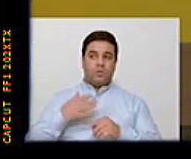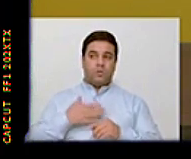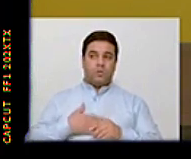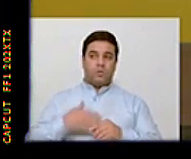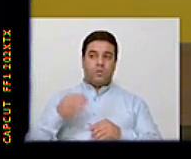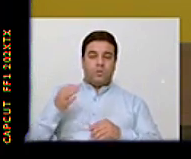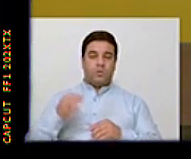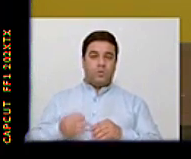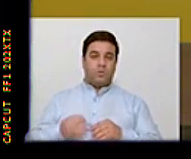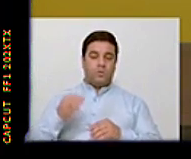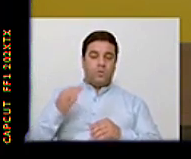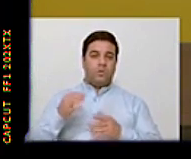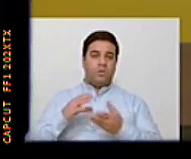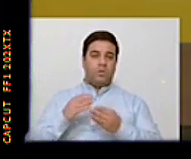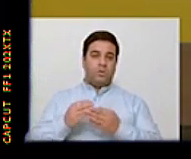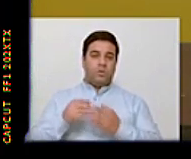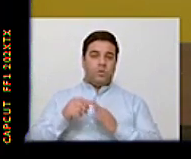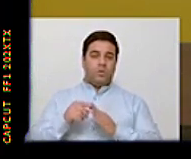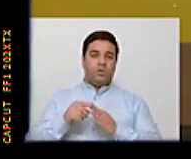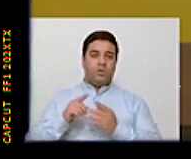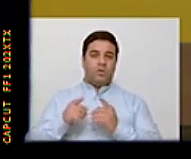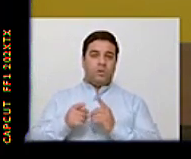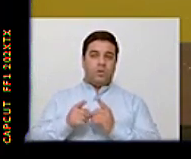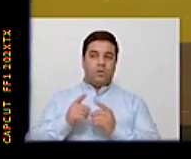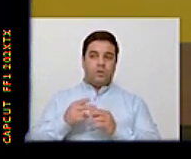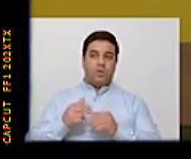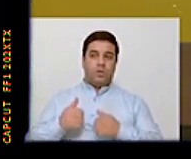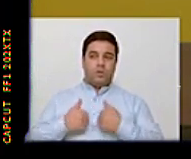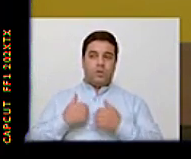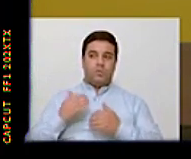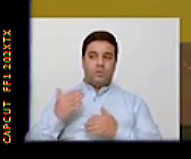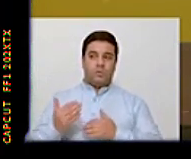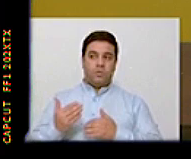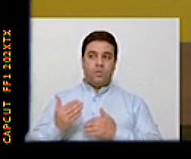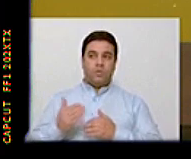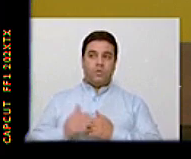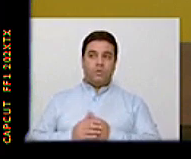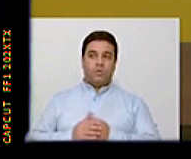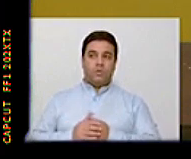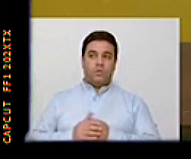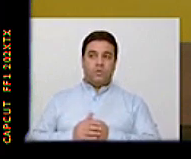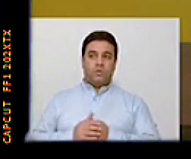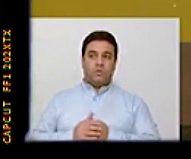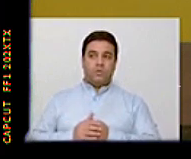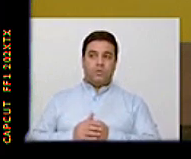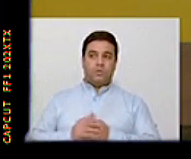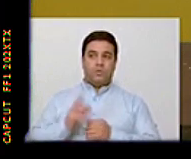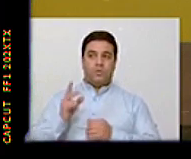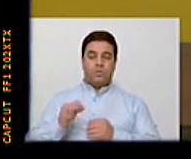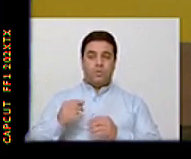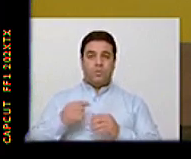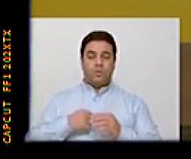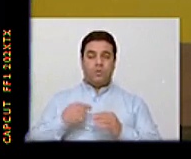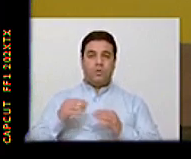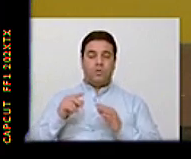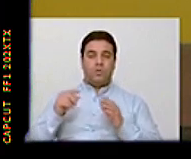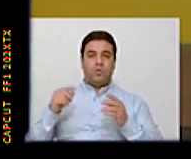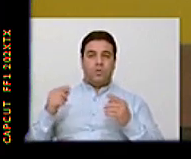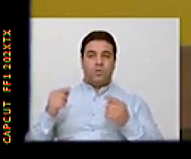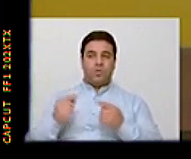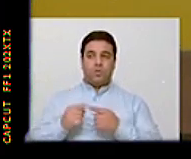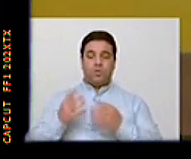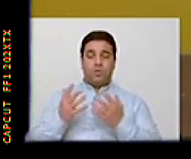asta-sekin muvozanat atrofida tebranma harakatga keladi. Lekin biz ideal holat deb